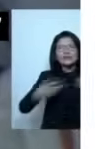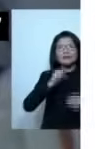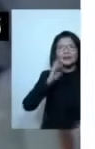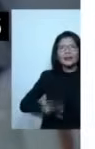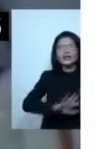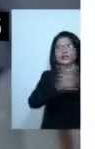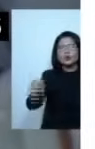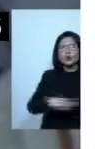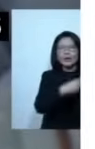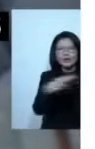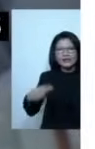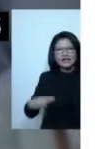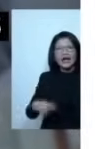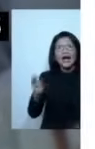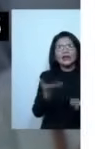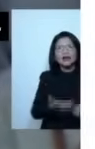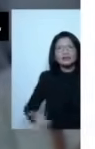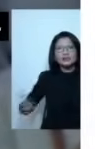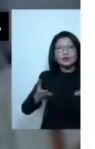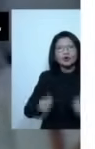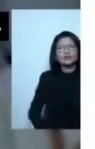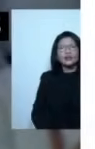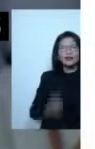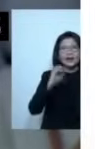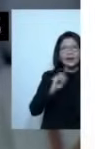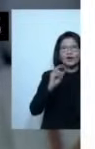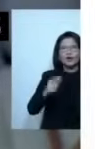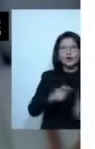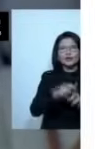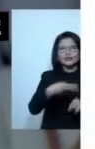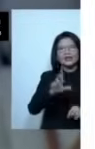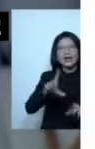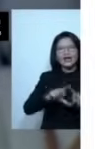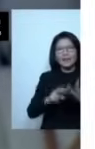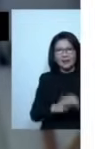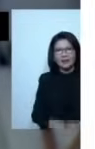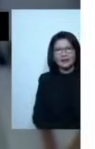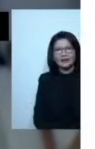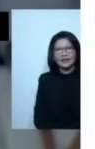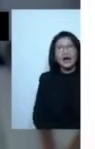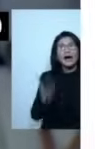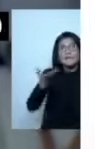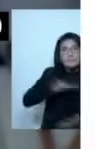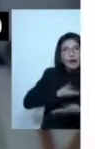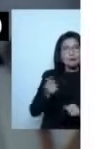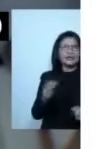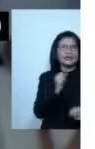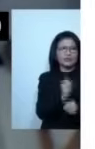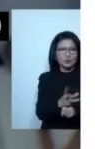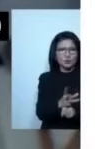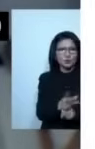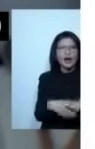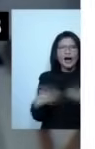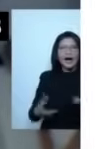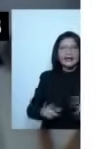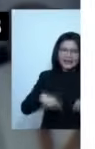sebagainya. Misalnya ya, salah satu yang selalu disampaikan oleh teman-teman debat terkait dengan korupsi misalnya, Pak Prabowo kan